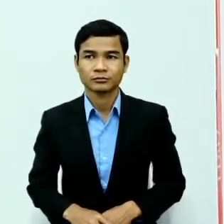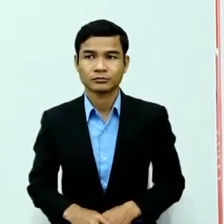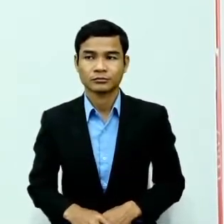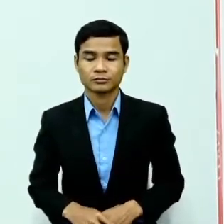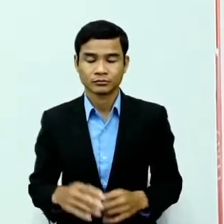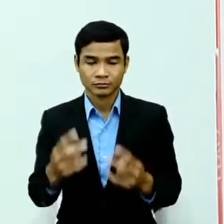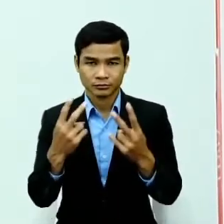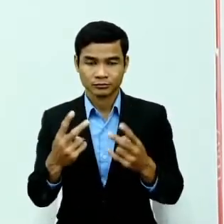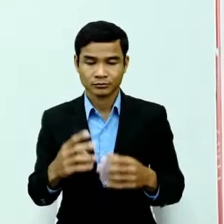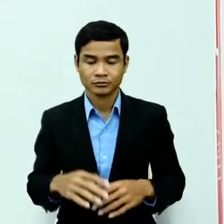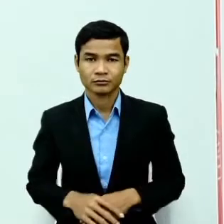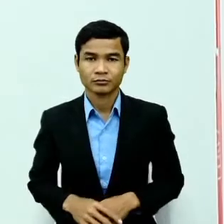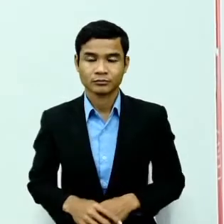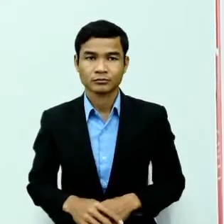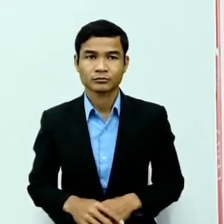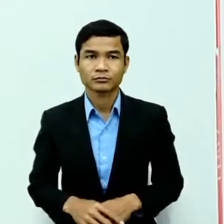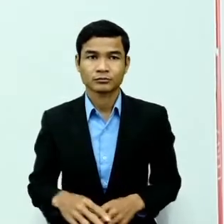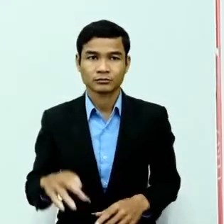tiên toán ó